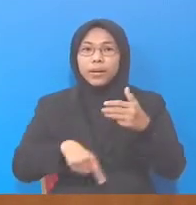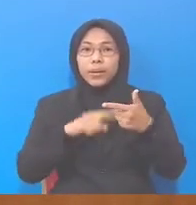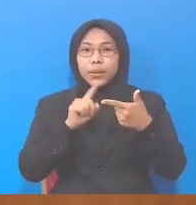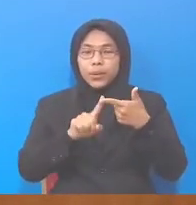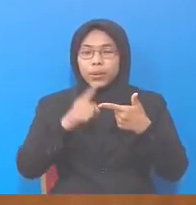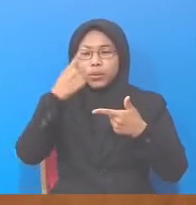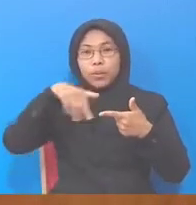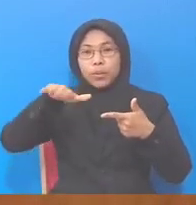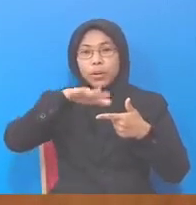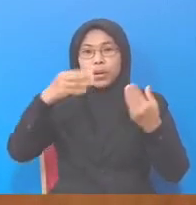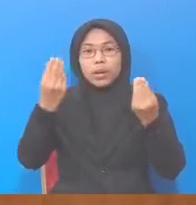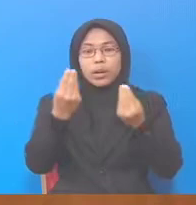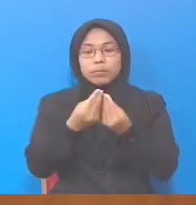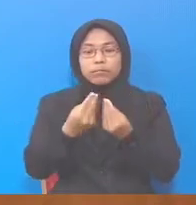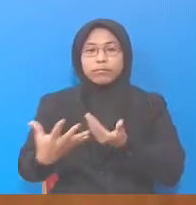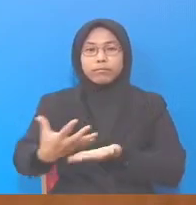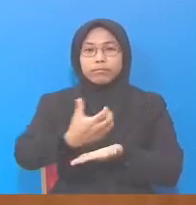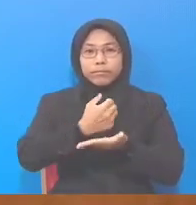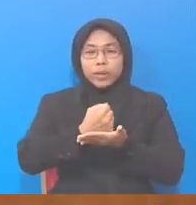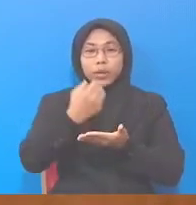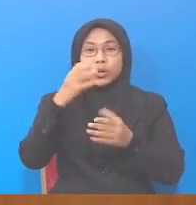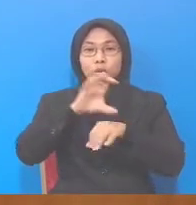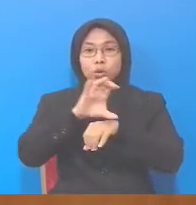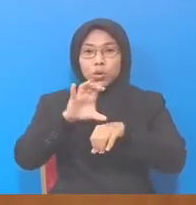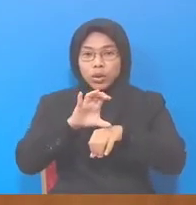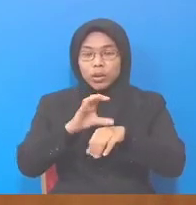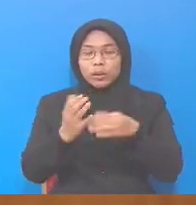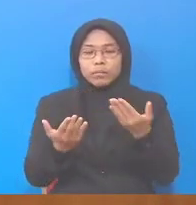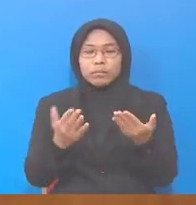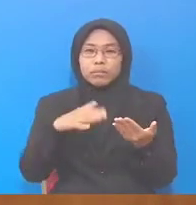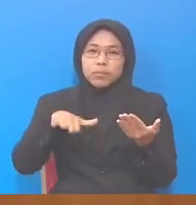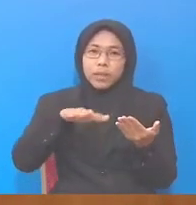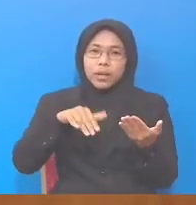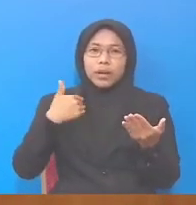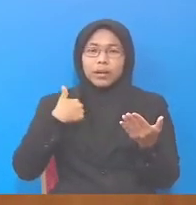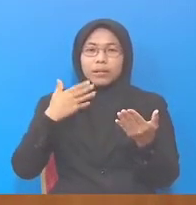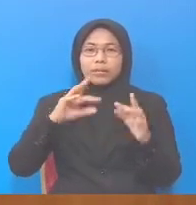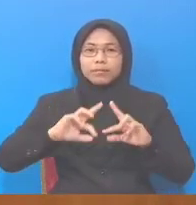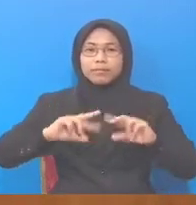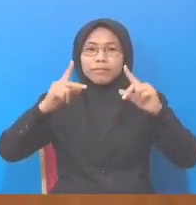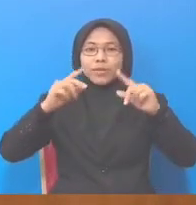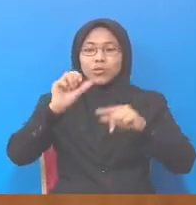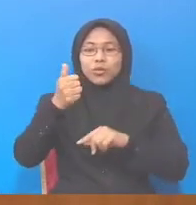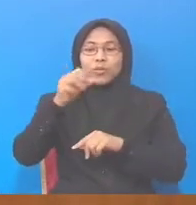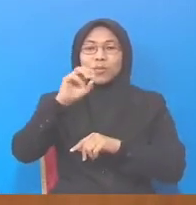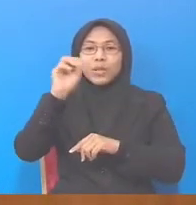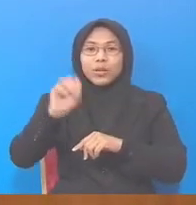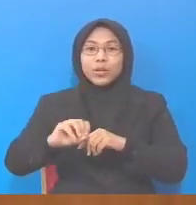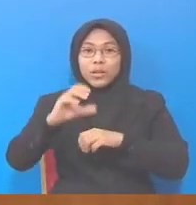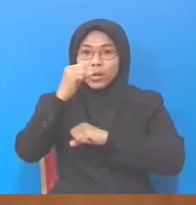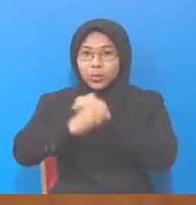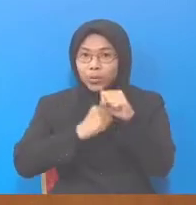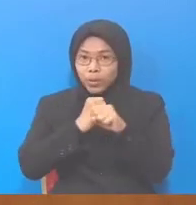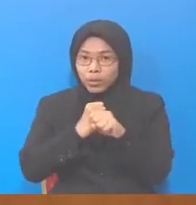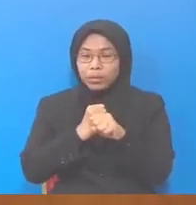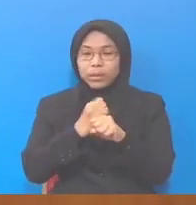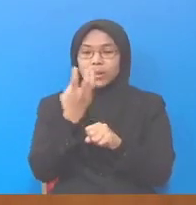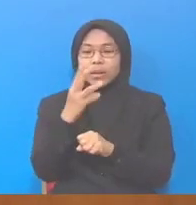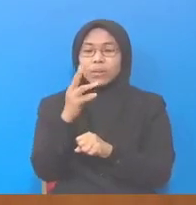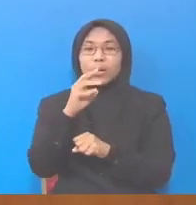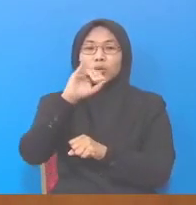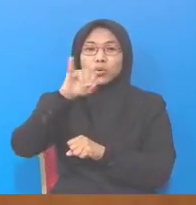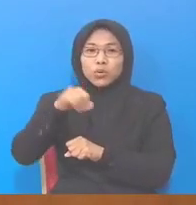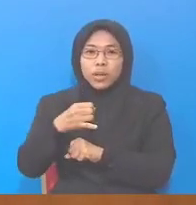kedua purata pendapatan coklat dijangka Akan meningkat sebanyak 10 ratus tahun kepada